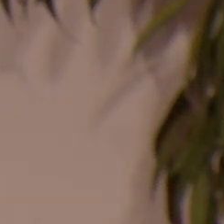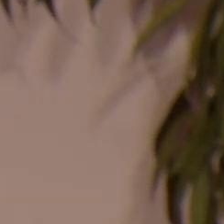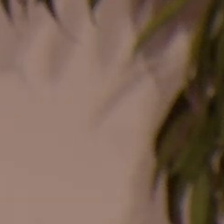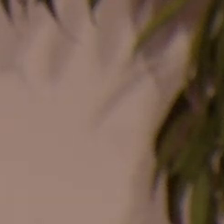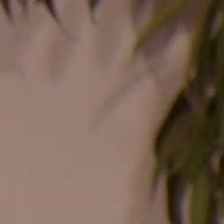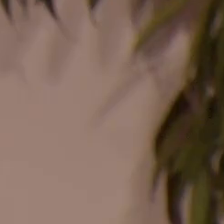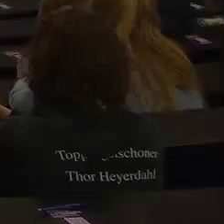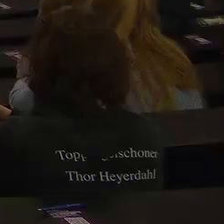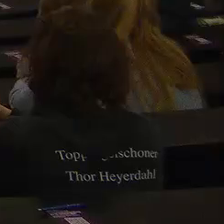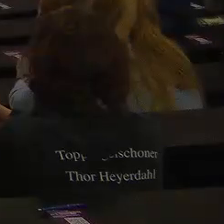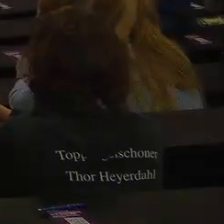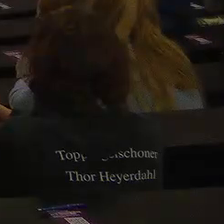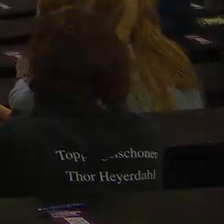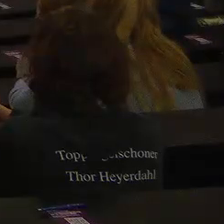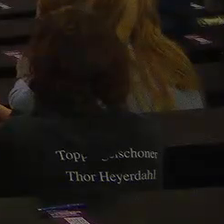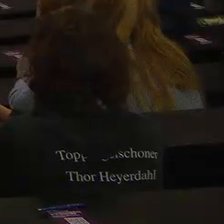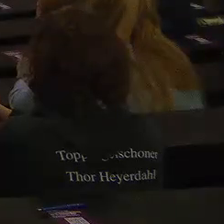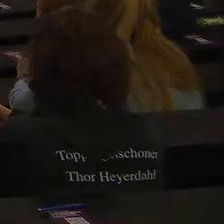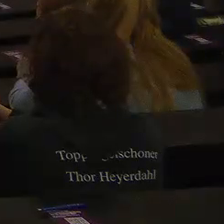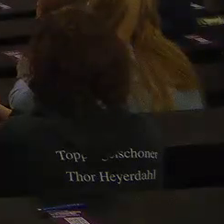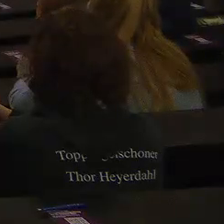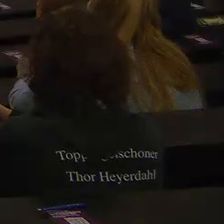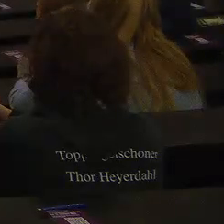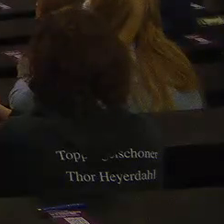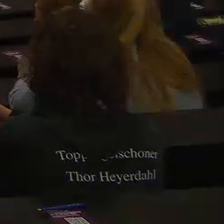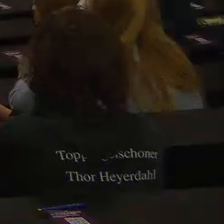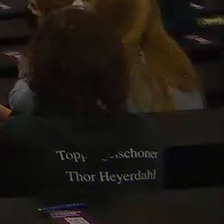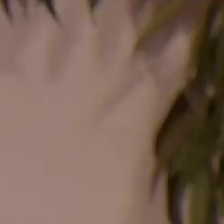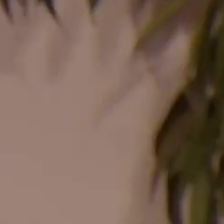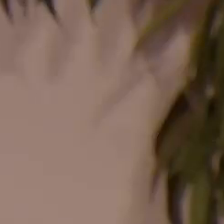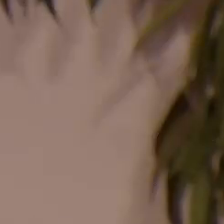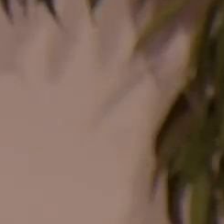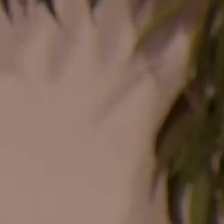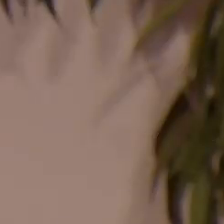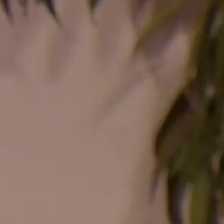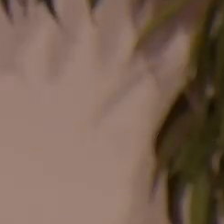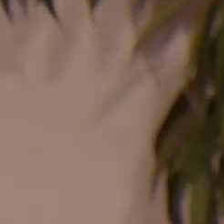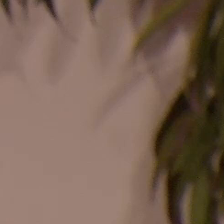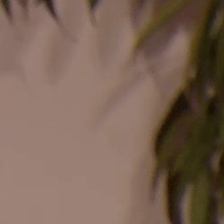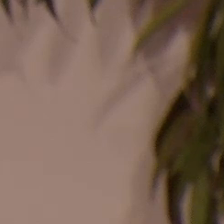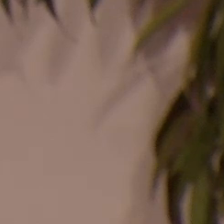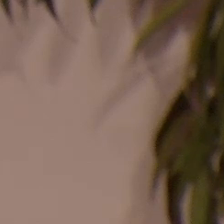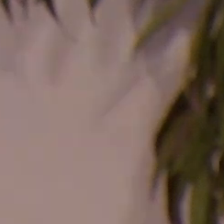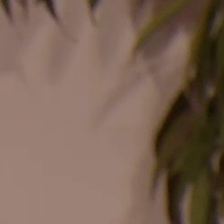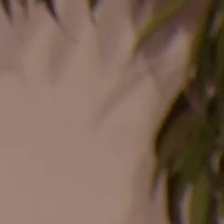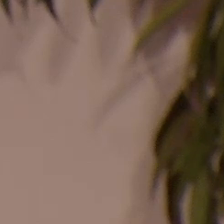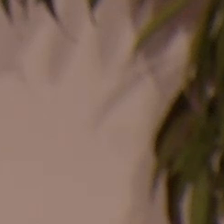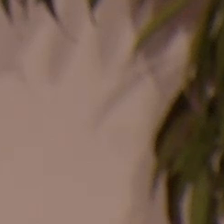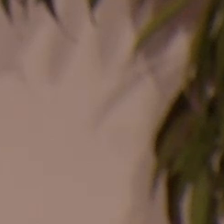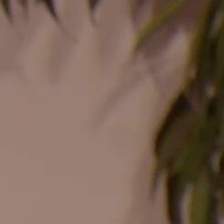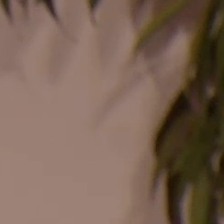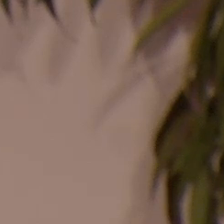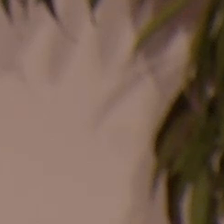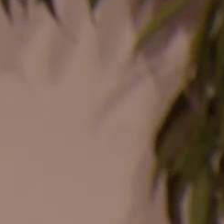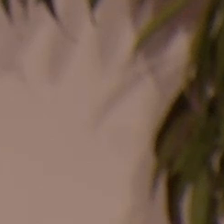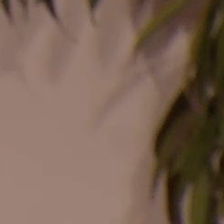sicher, den Anker in eurer Instagram-Bio kann euch jetzt niemand mehr nehmen. Willkommen in eurem neuen Lebensabschnitt. Schön,